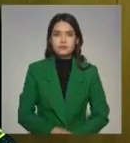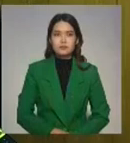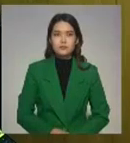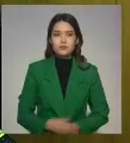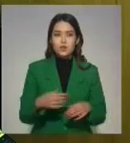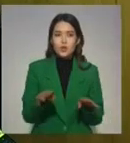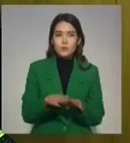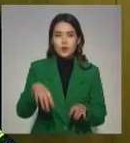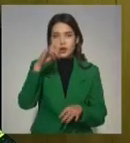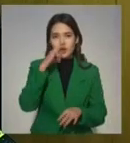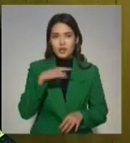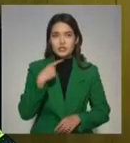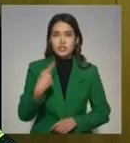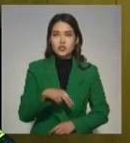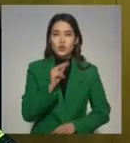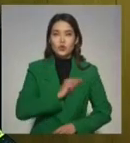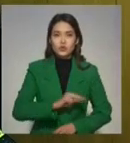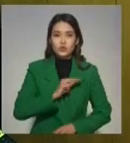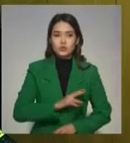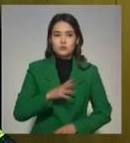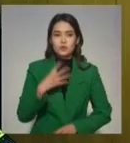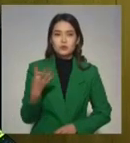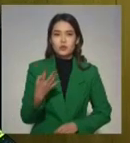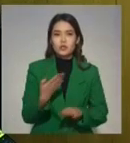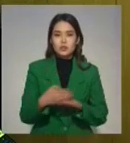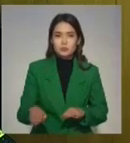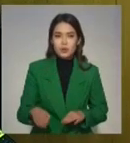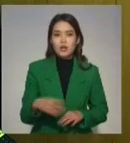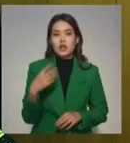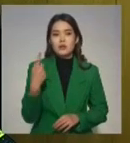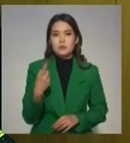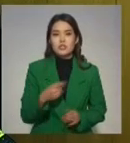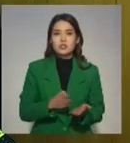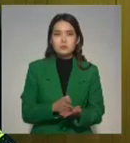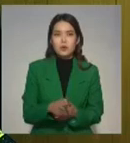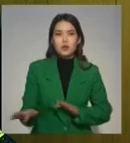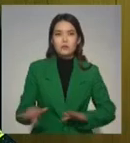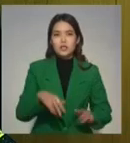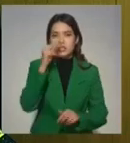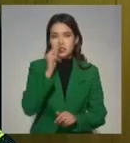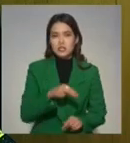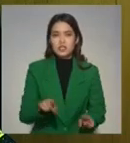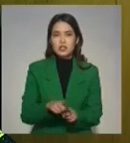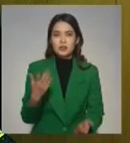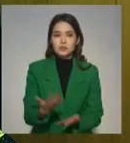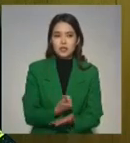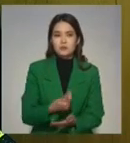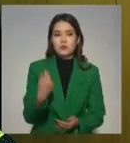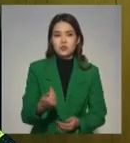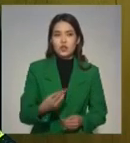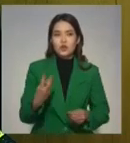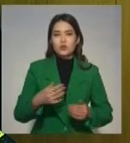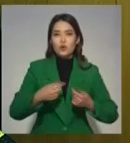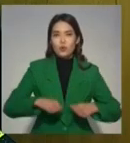Қазақстан Республикасының қылмыстық кодексінің 104-ші бабы 1-ші бөлім бойынша Сергей Лосеняны кінәлі деп тапты. Айыпталушы 3 жыл